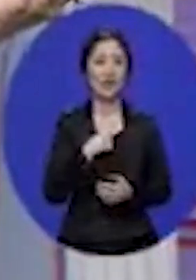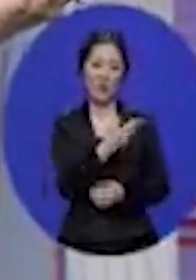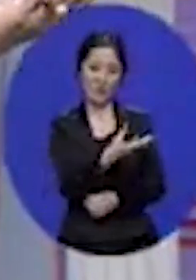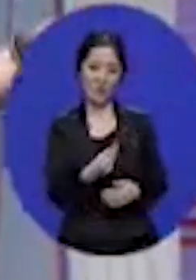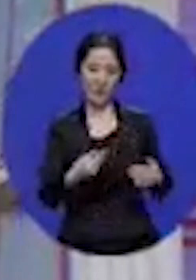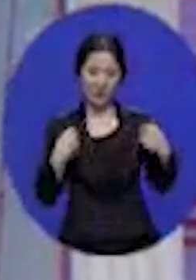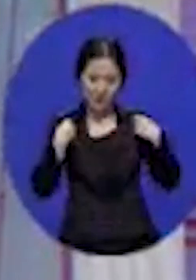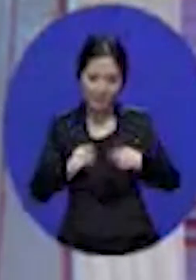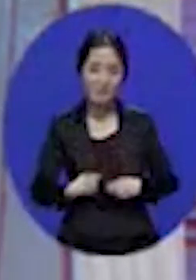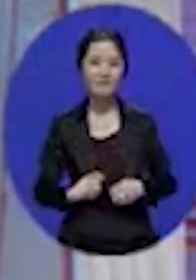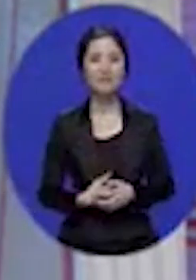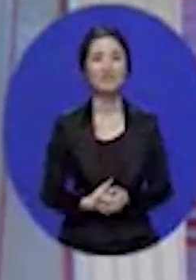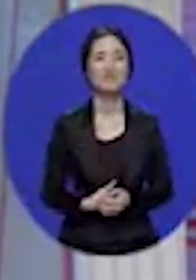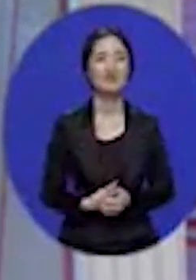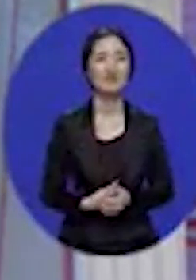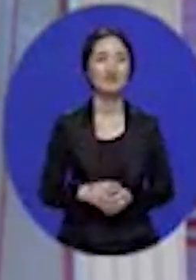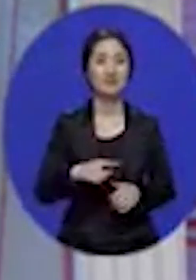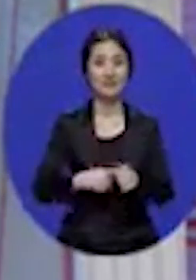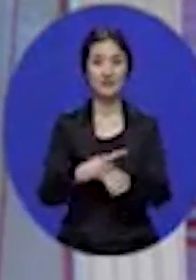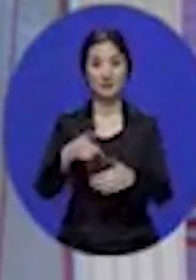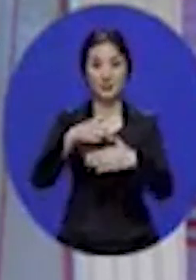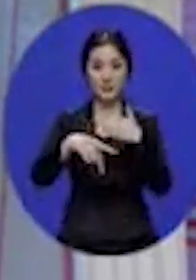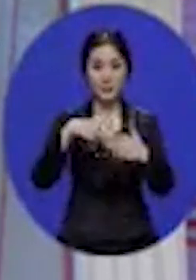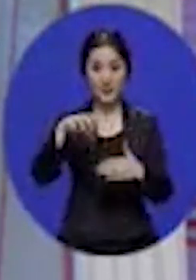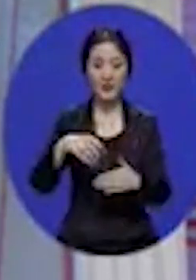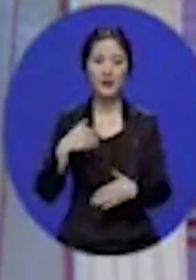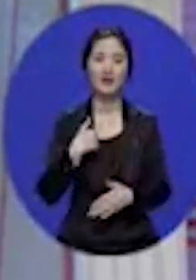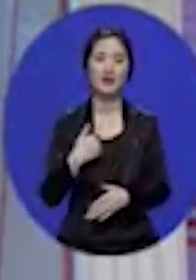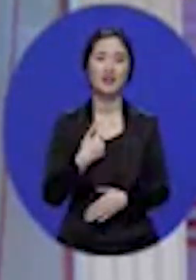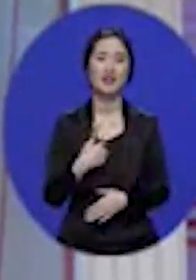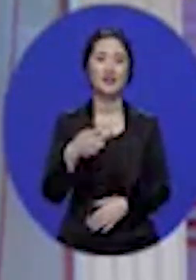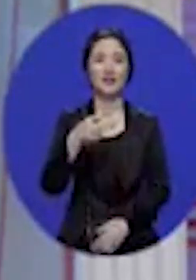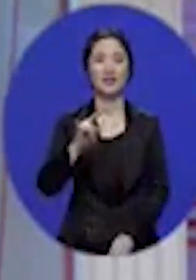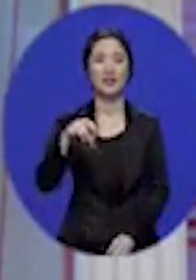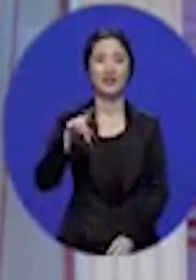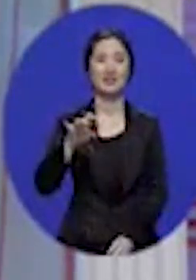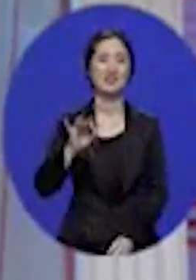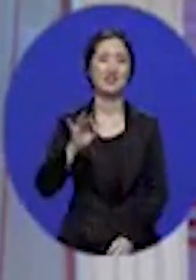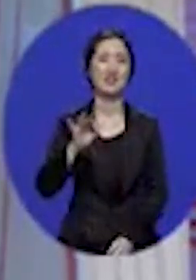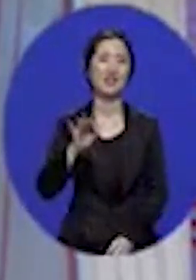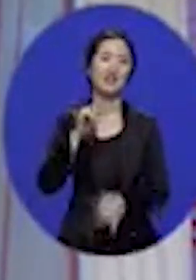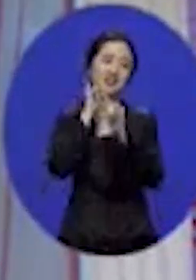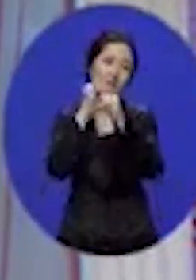빌려주고. 그래서 제가 그 프로그램에서 대상을 받았어요.